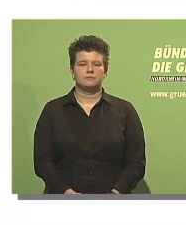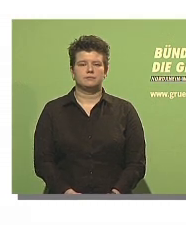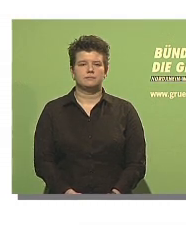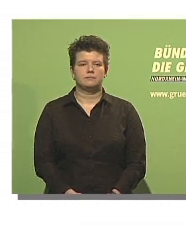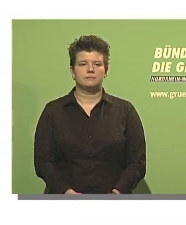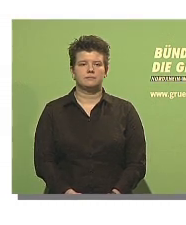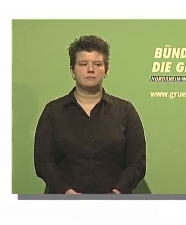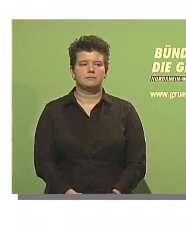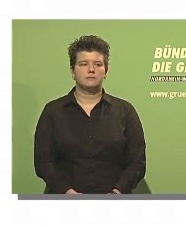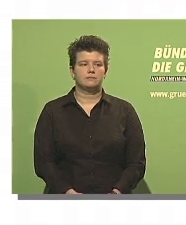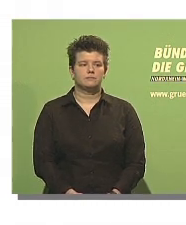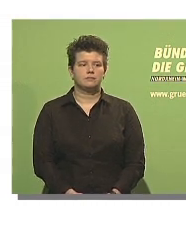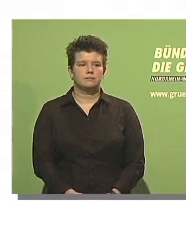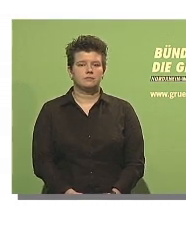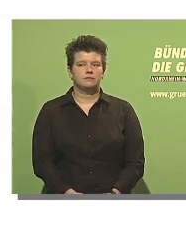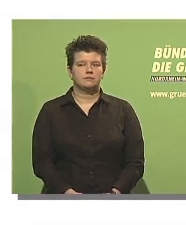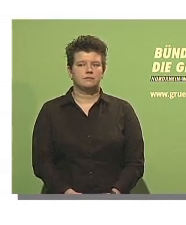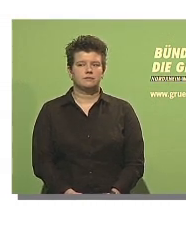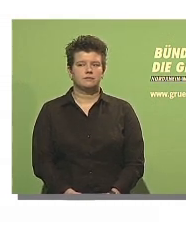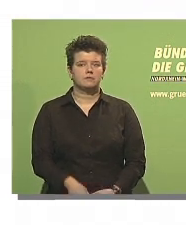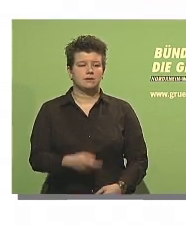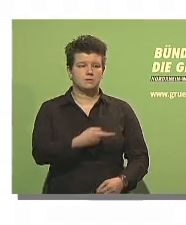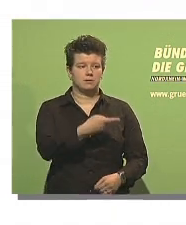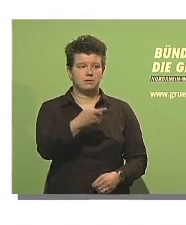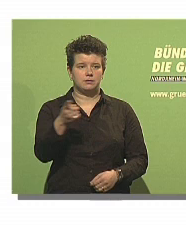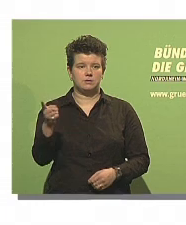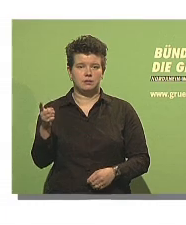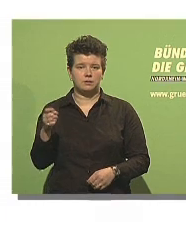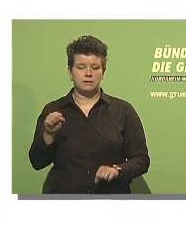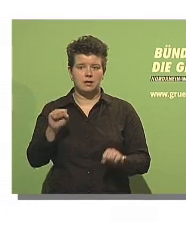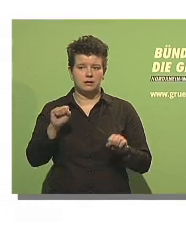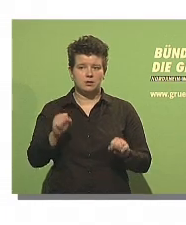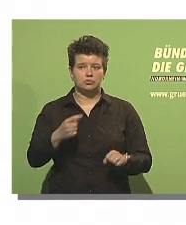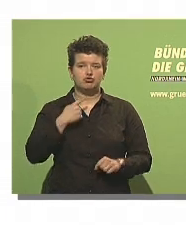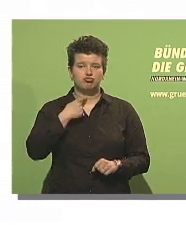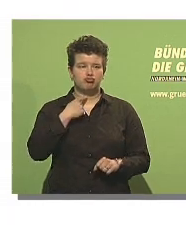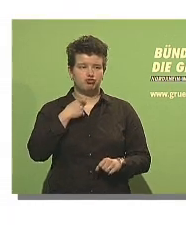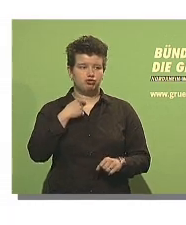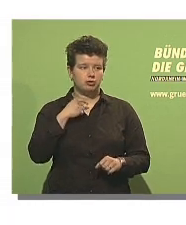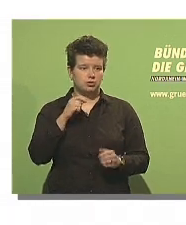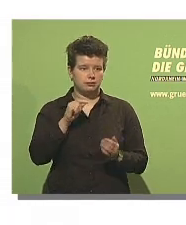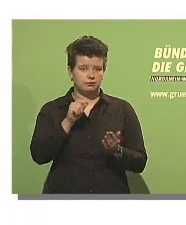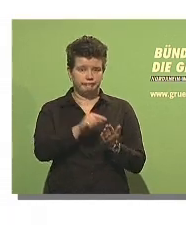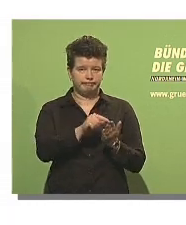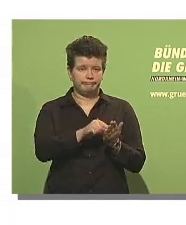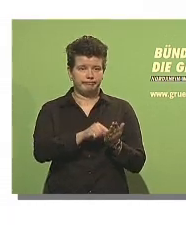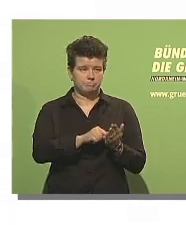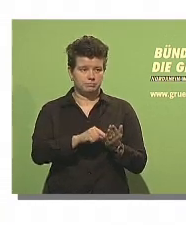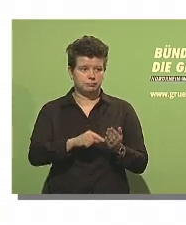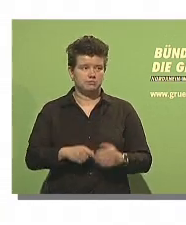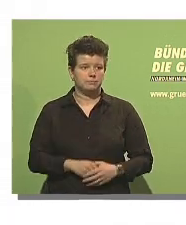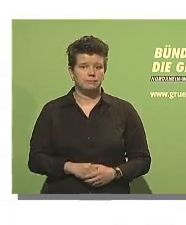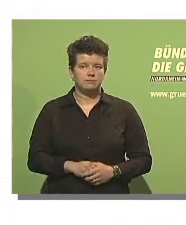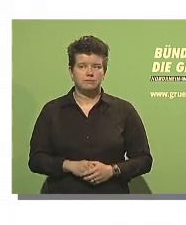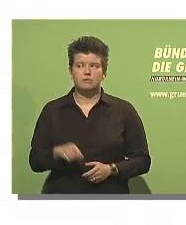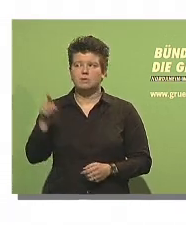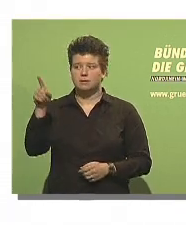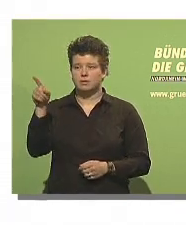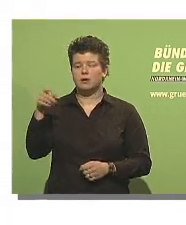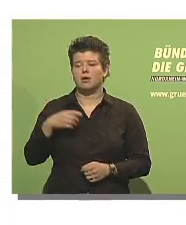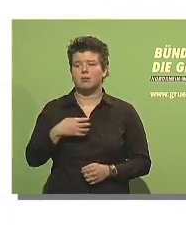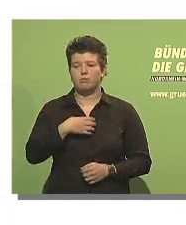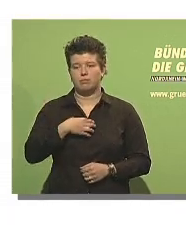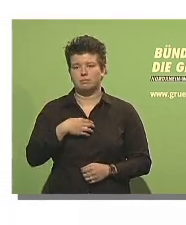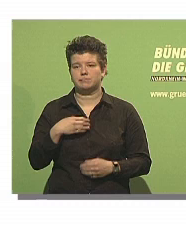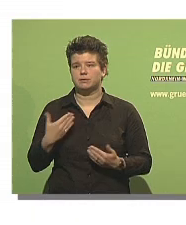Hatte jede und jeder von euch die Möglichkeit, eure Stimme abzugeben? Ich sehe, da vorne gibt es noch Probleme bei der Stimmabgabe. Dann warten wir noch einen Moment.